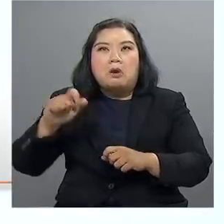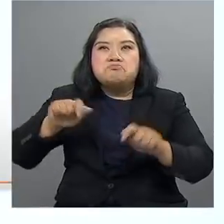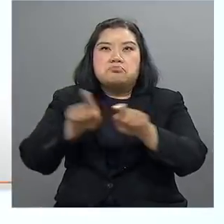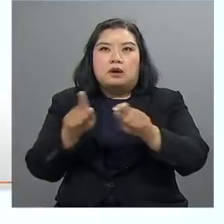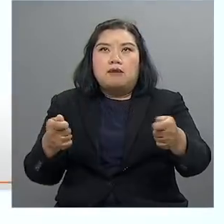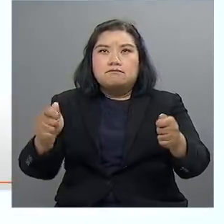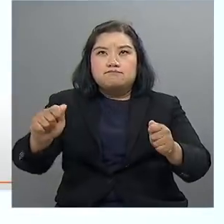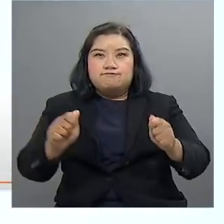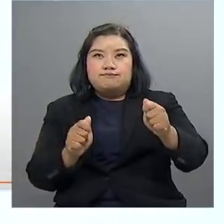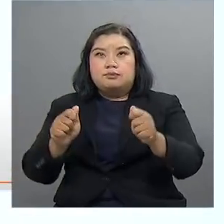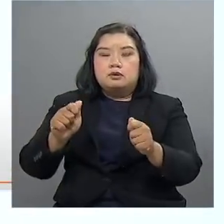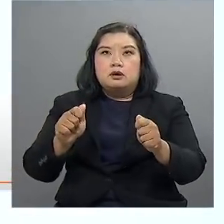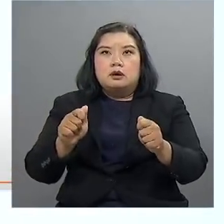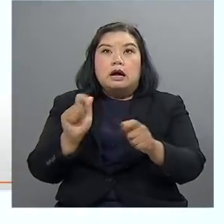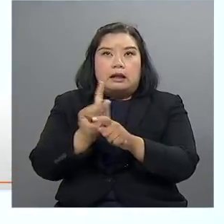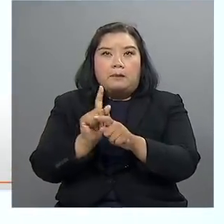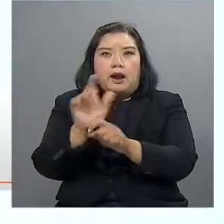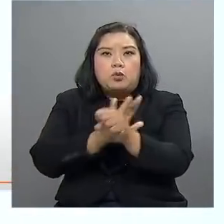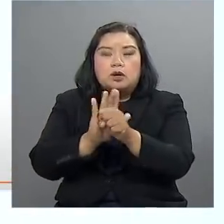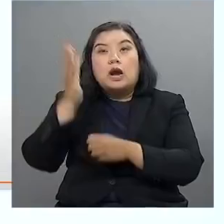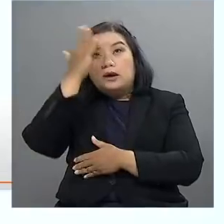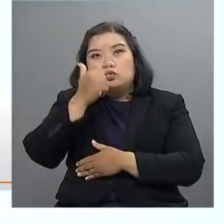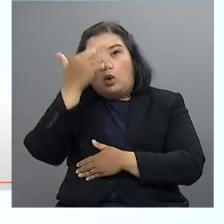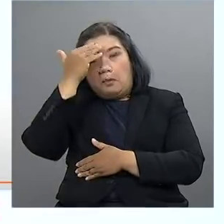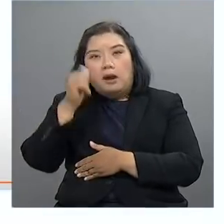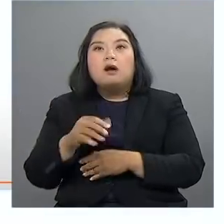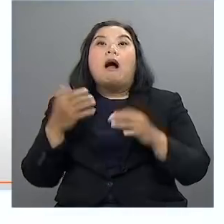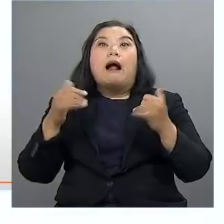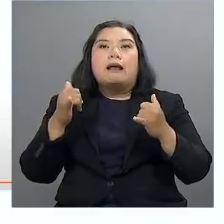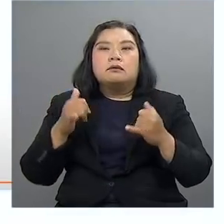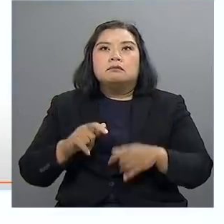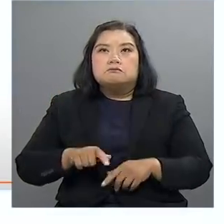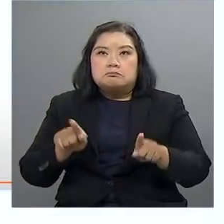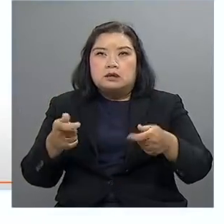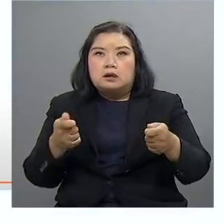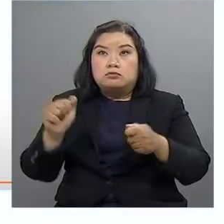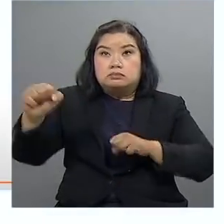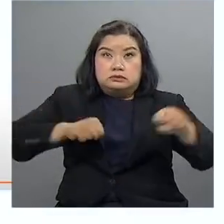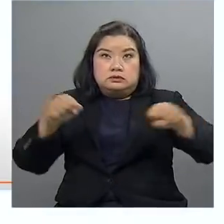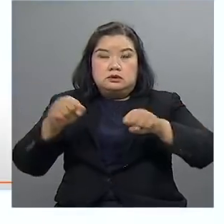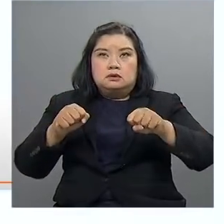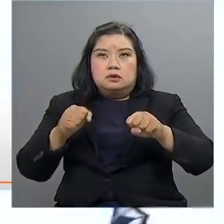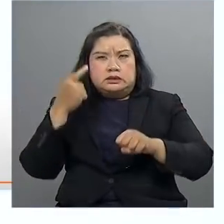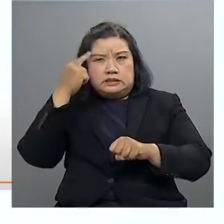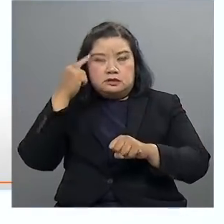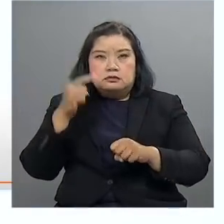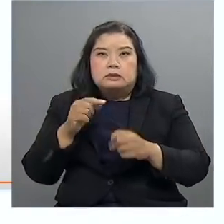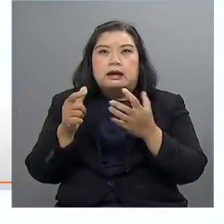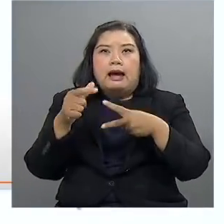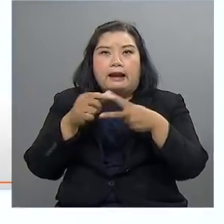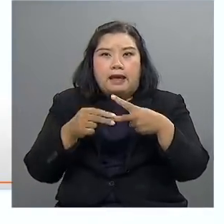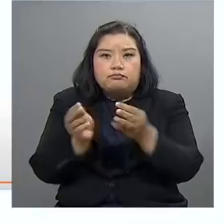างเพราะว่าในไทม์มิ่งของแต่ละตัวมันจะมีผลต่อท่าที่เราบินการให้คะแนนก็คืออยู่ที่ความพร้อมเพรียง